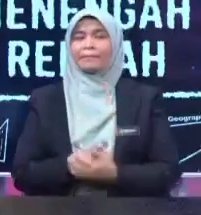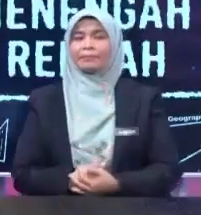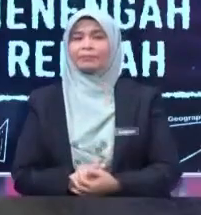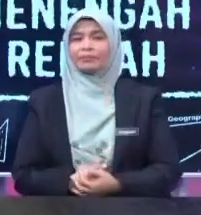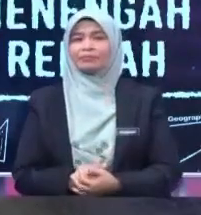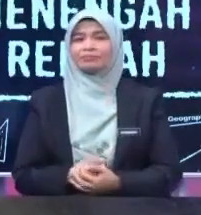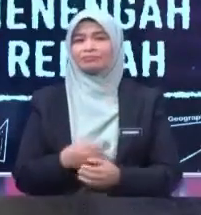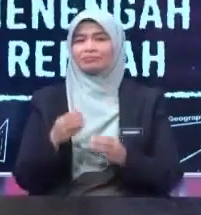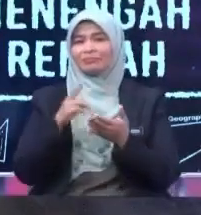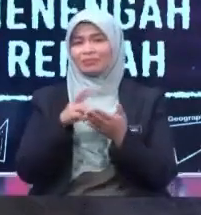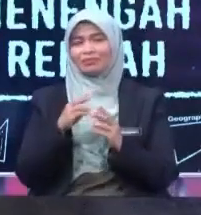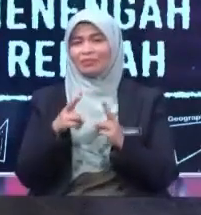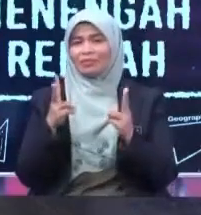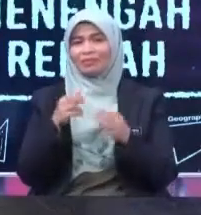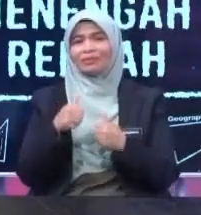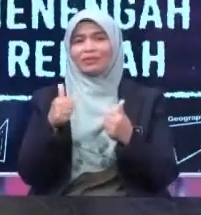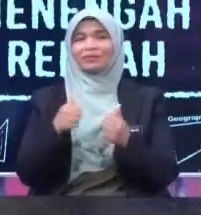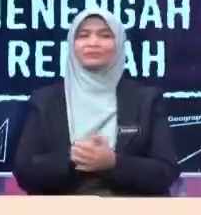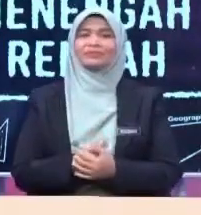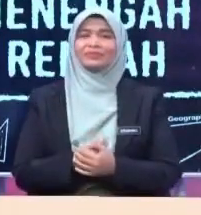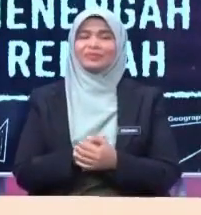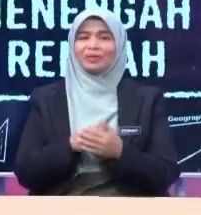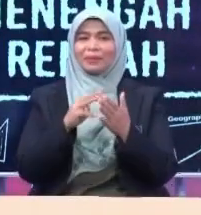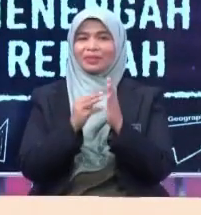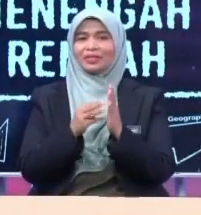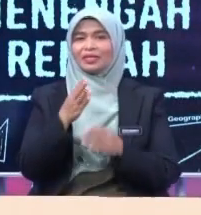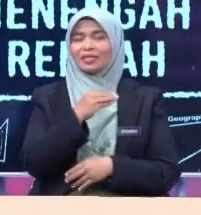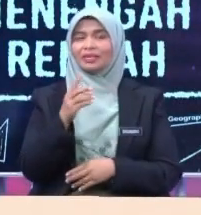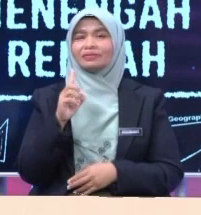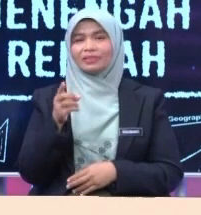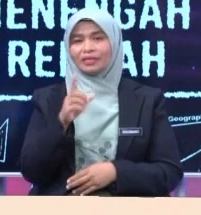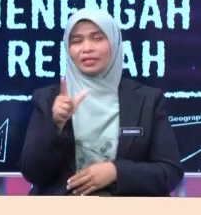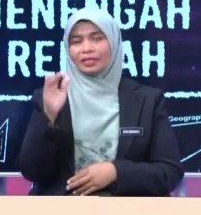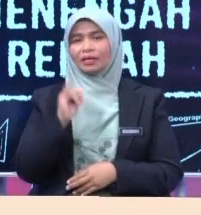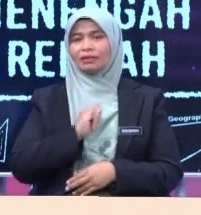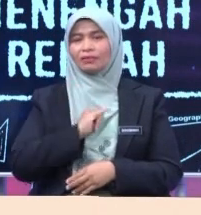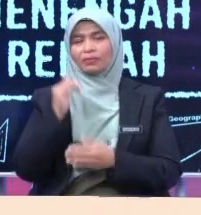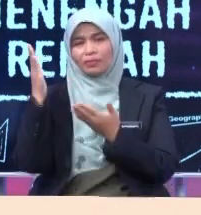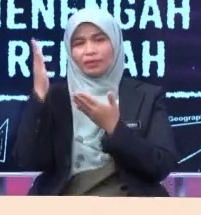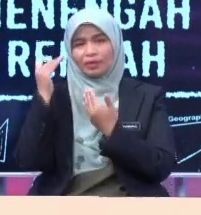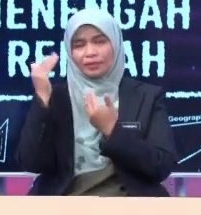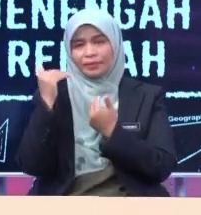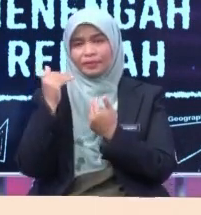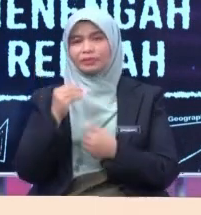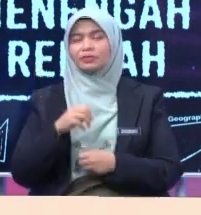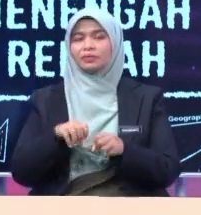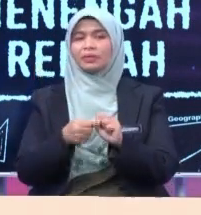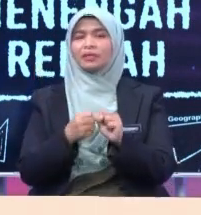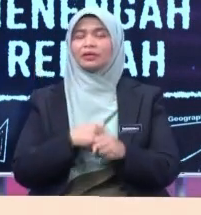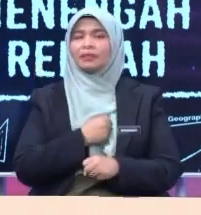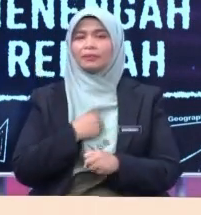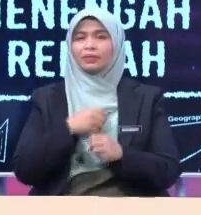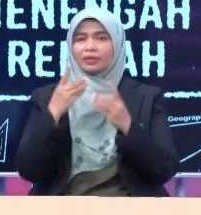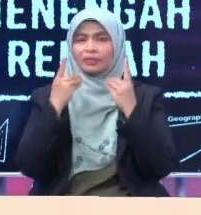Aiman, sangat Zula. Bagus. Maksudnya, dan dialah yang aku harap-harapkan supaya mengampunkan dosaku pada